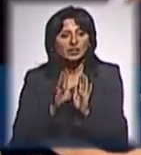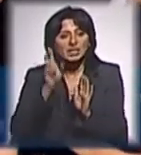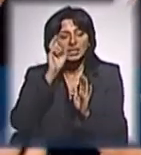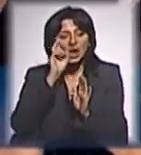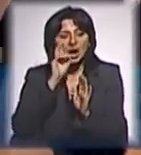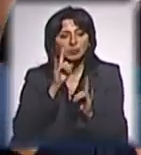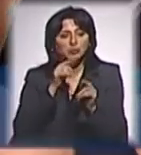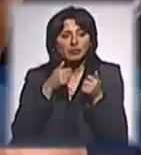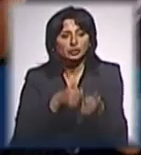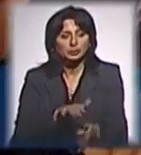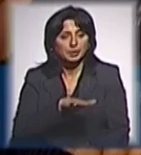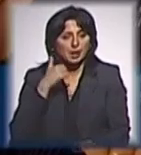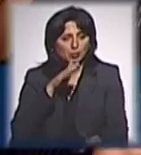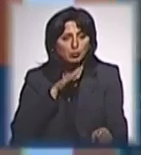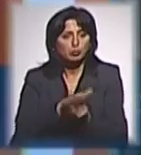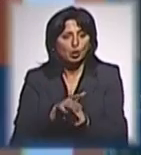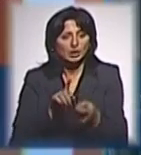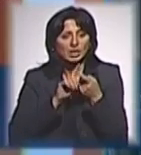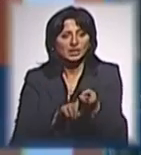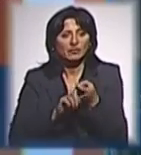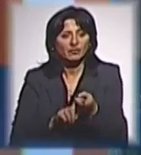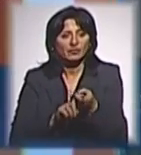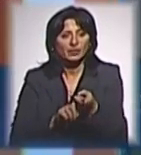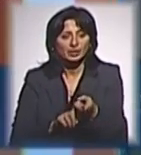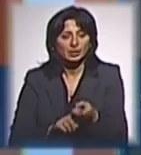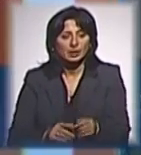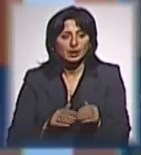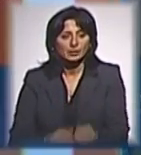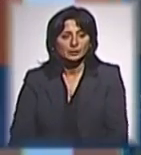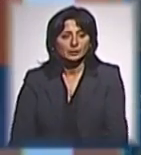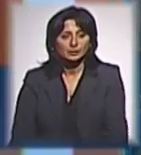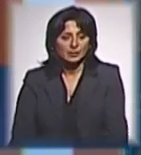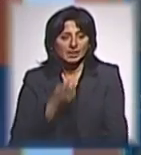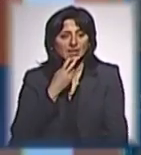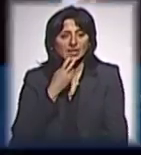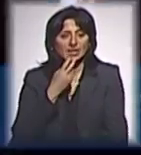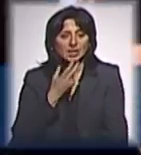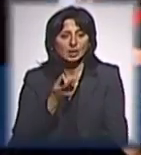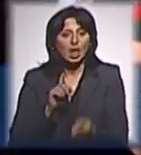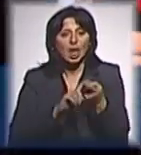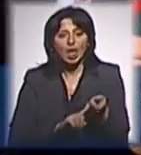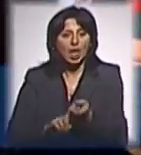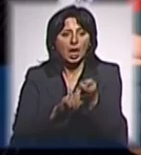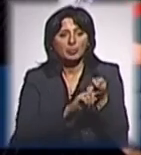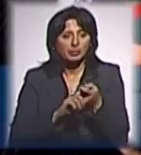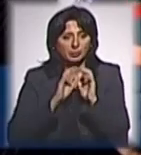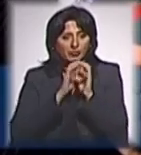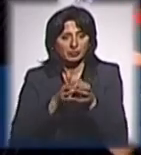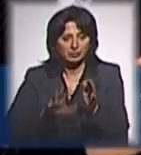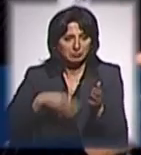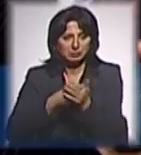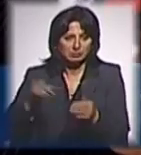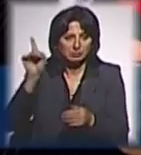სახელმწიფო პრობლემა გადაუდებელი დააფინანსა სახელმწიფომ თუმცა სასაცილო არ როგორ შეიძლება ეპიდემია მსოფლიოში ყველგან